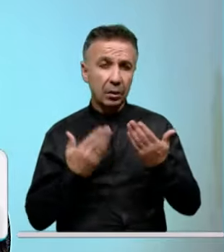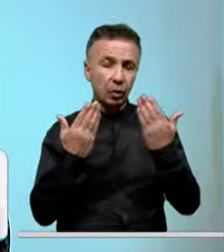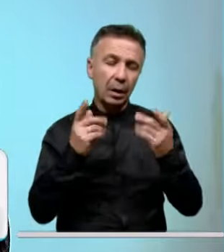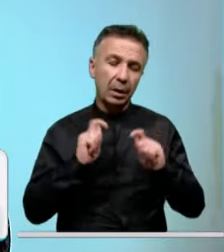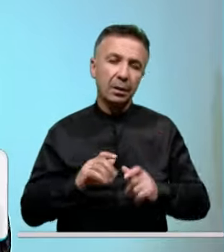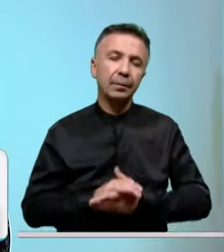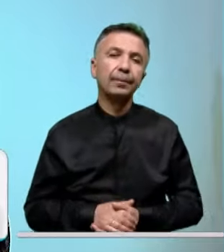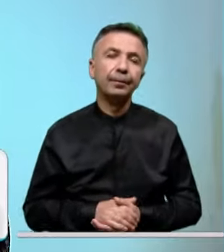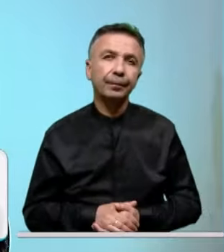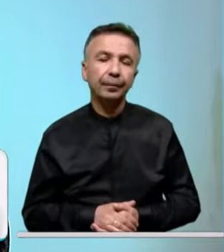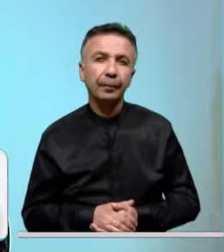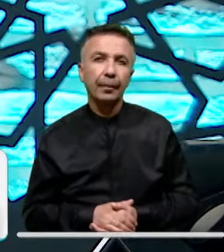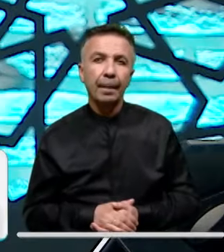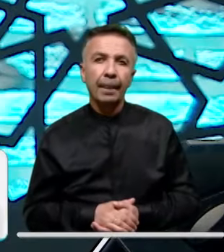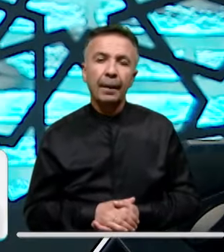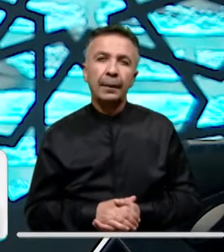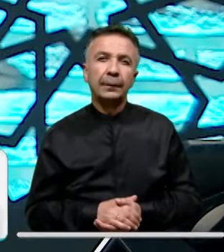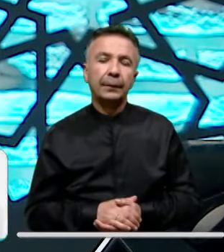ederiz. Eyvallah hocam, teşekkür ederiz.